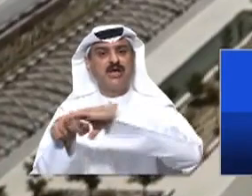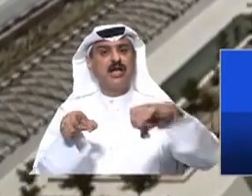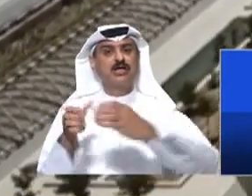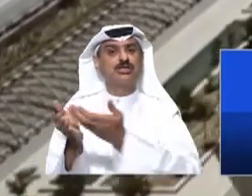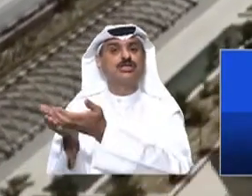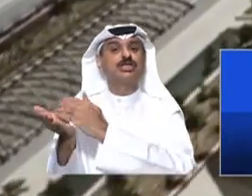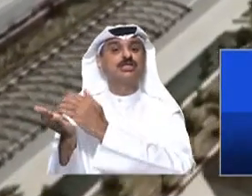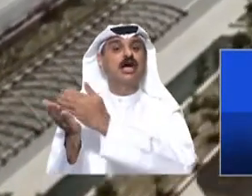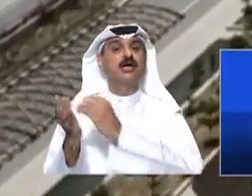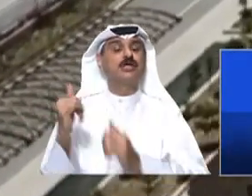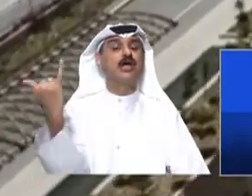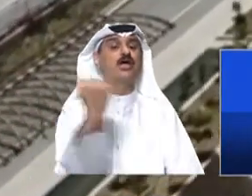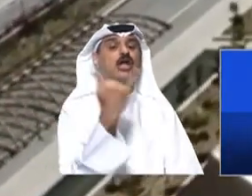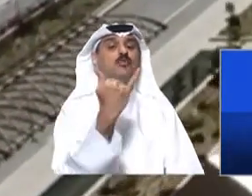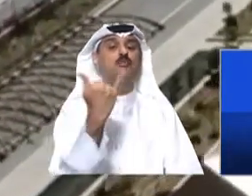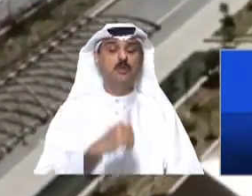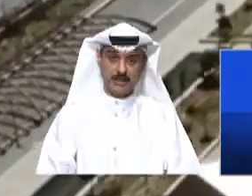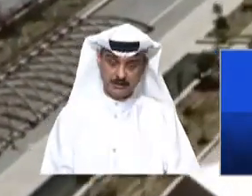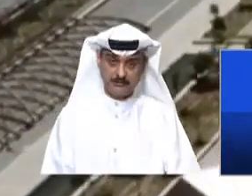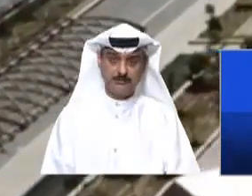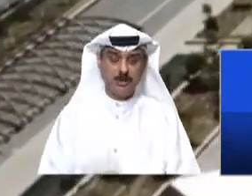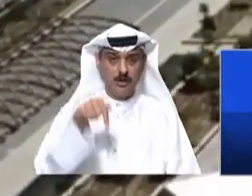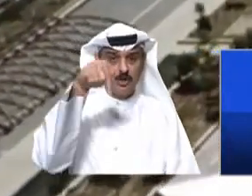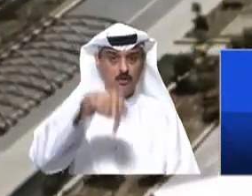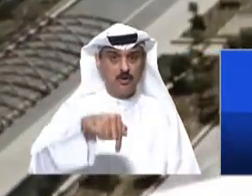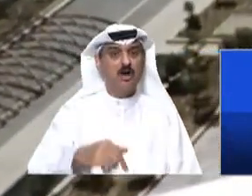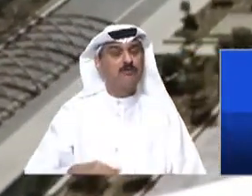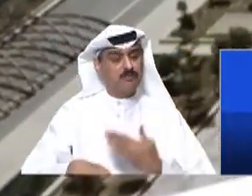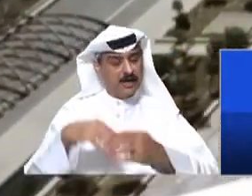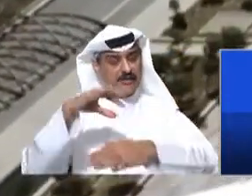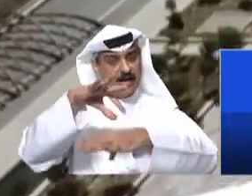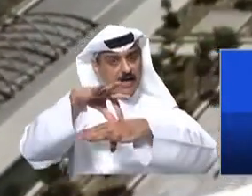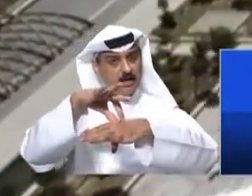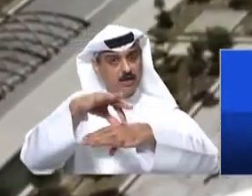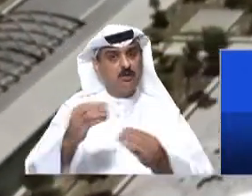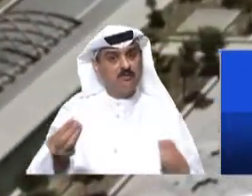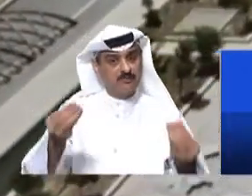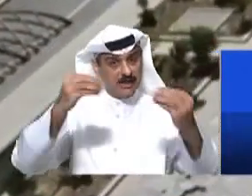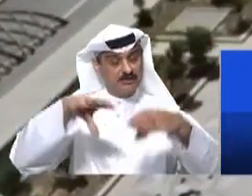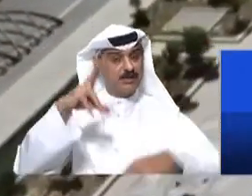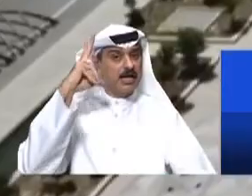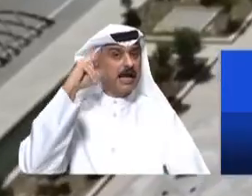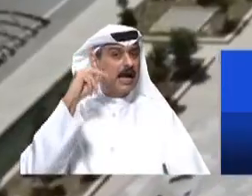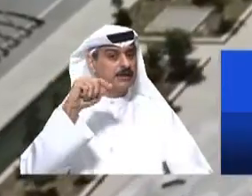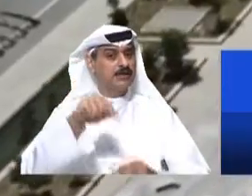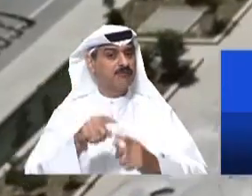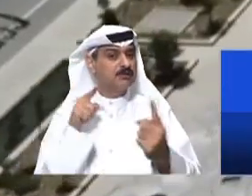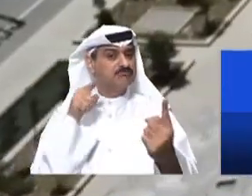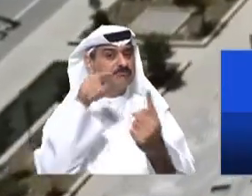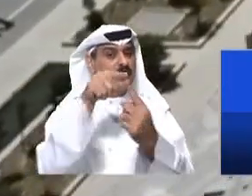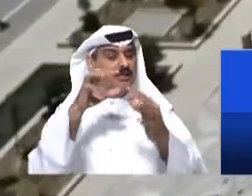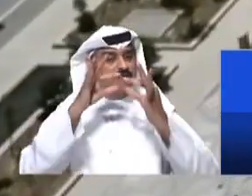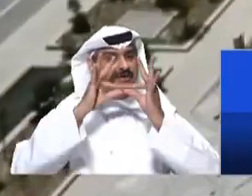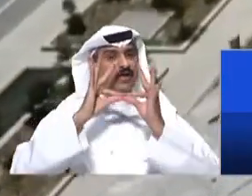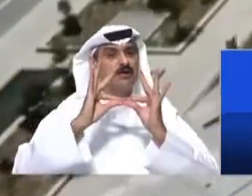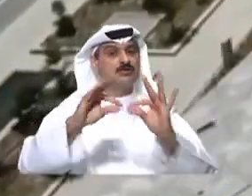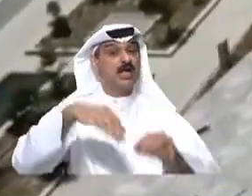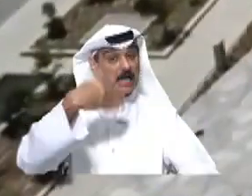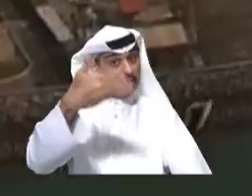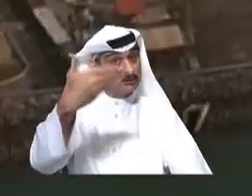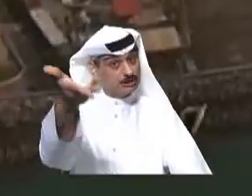المهمة وترشيد الدعوم عبر توجيهها للمواطنين الأكثر حاجة لها بهدف استدامتها في